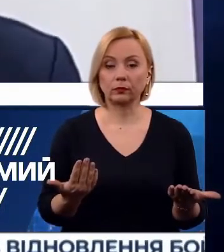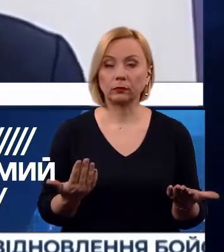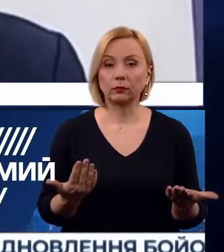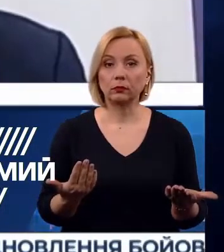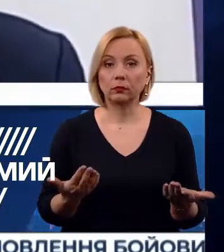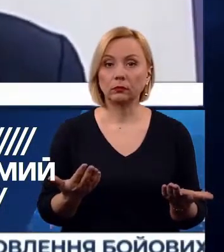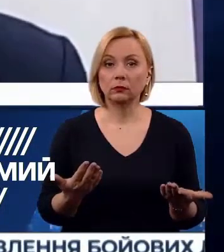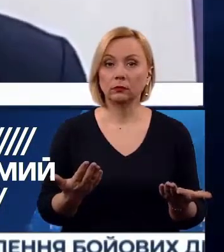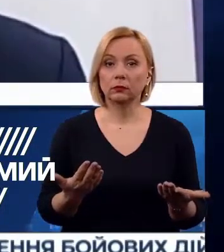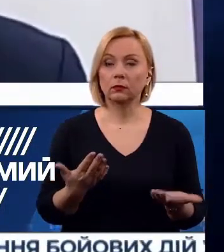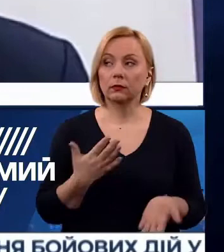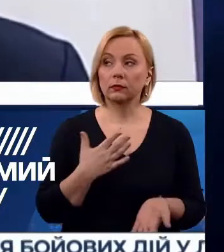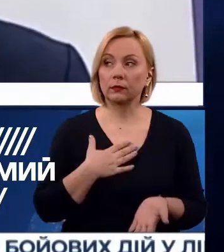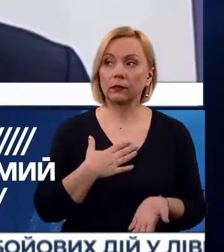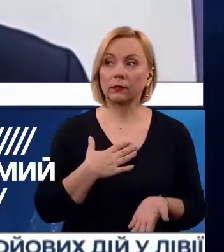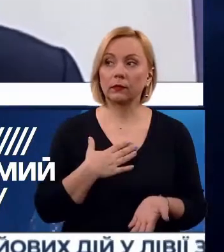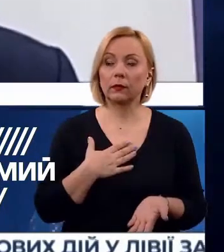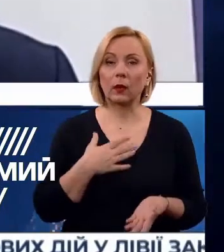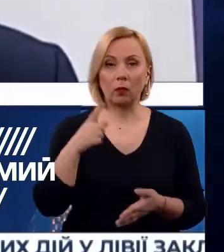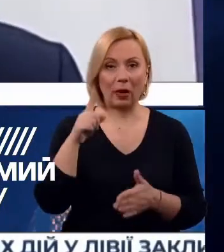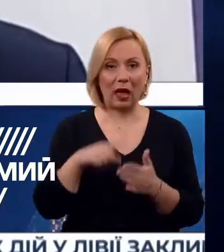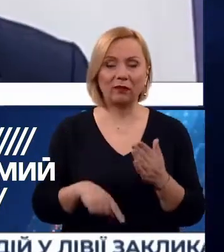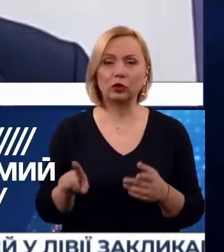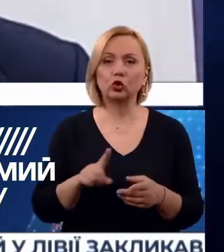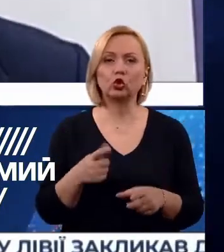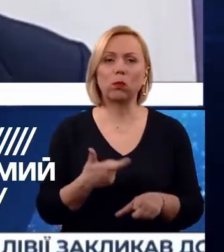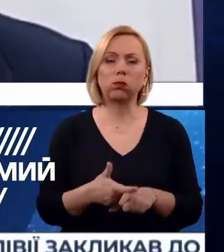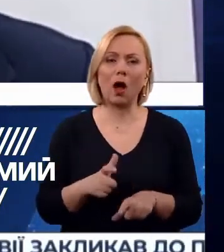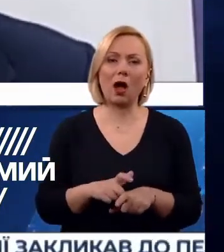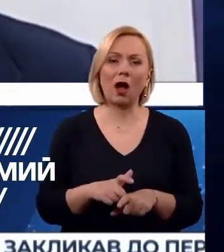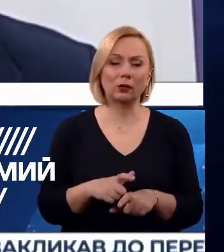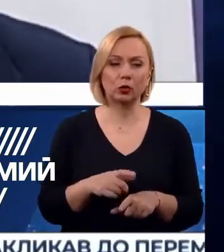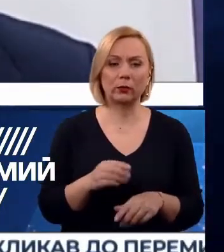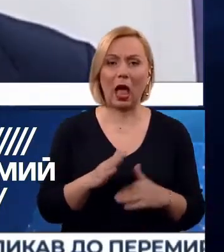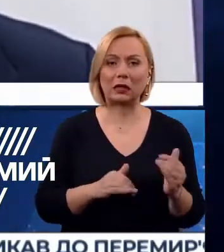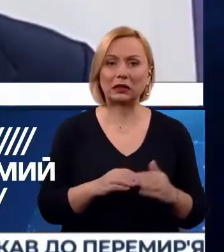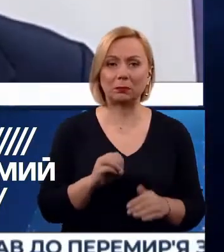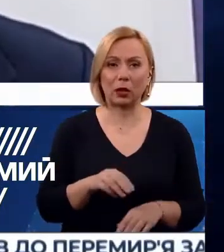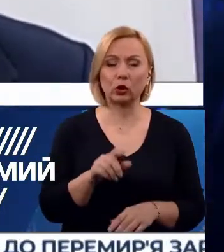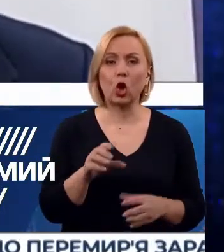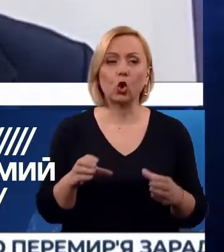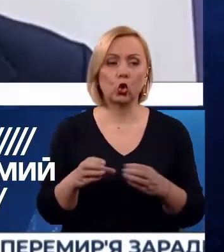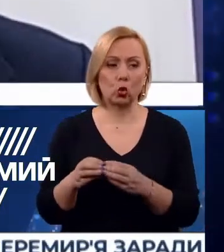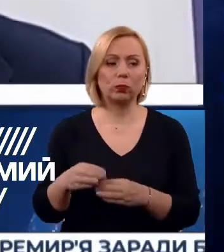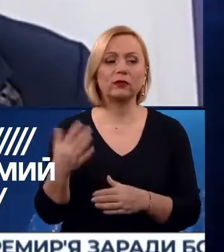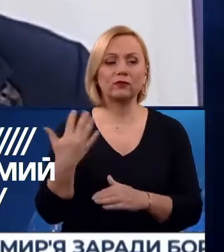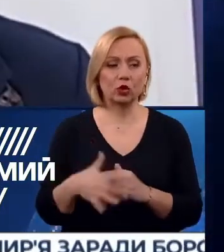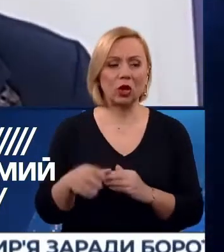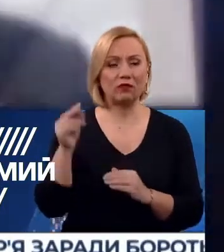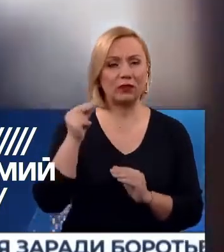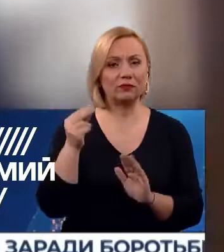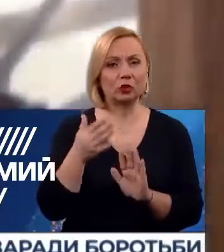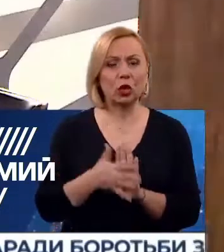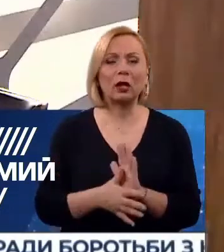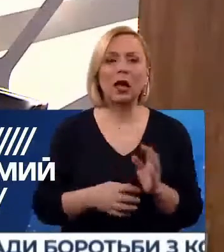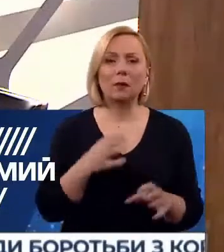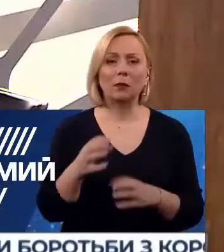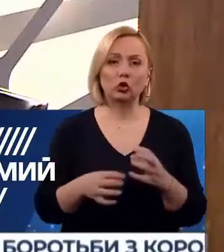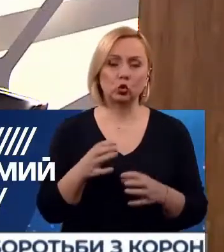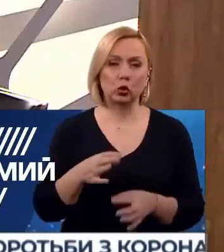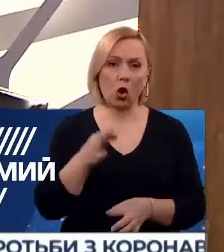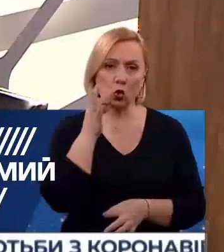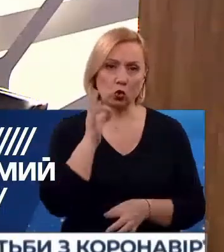інститут, я впевнений, що багато інших теж експертних груп вже вивчали цей міжнародний досвід, вже відпрацювали